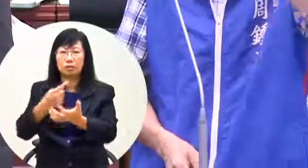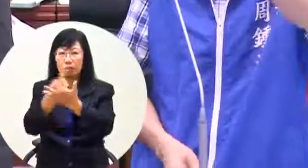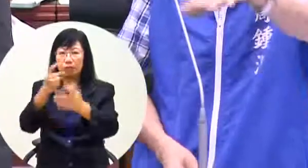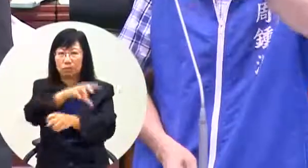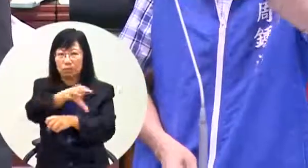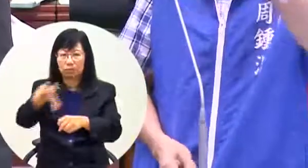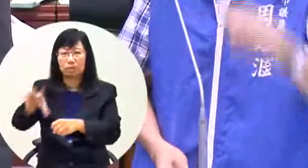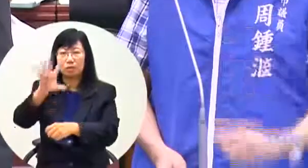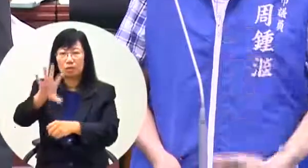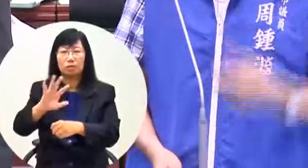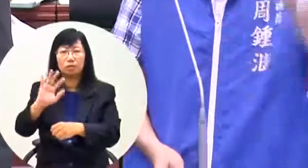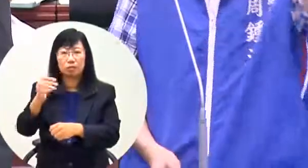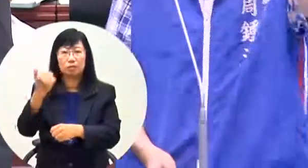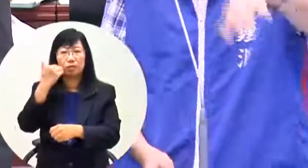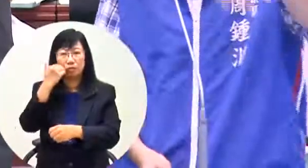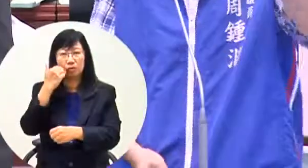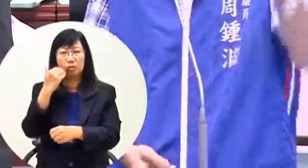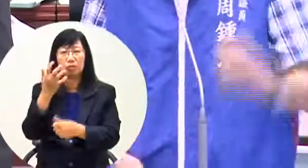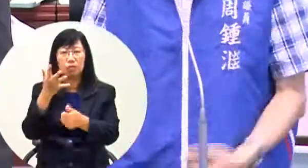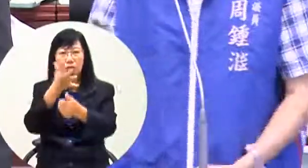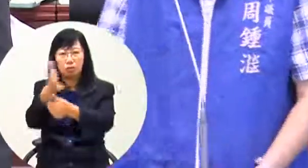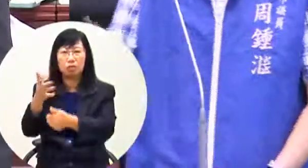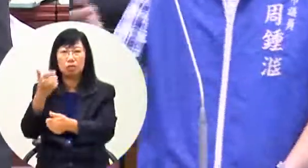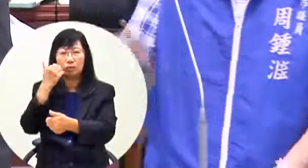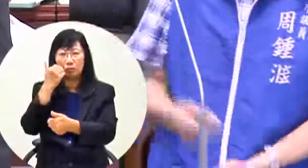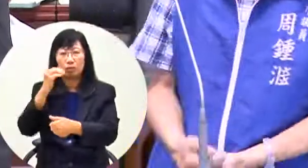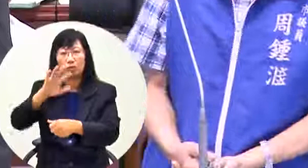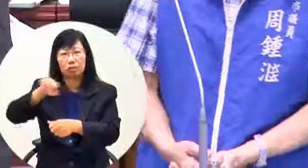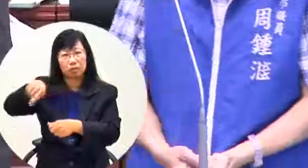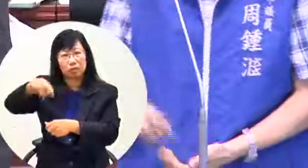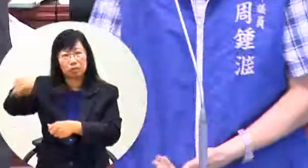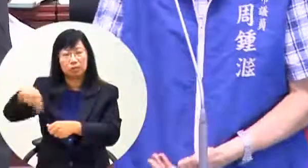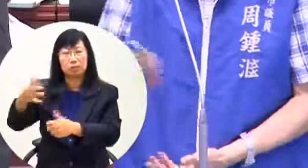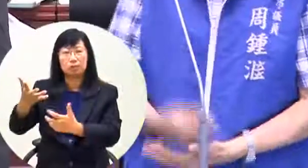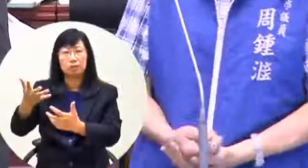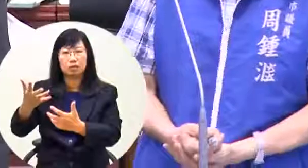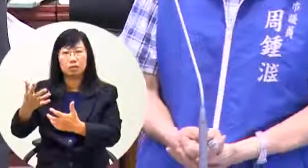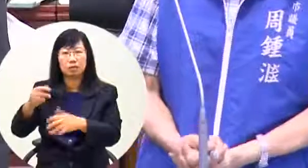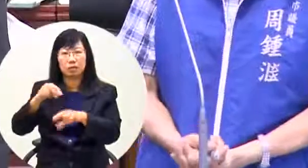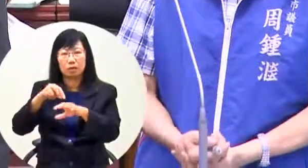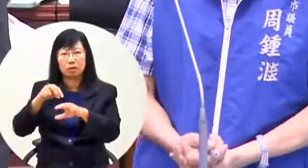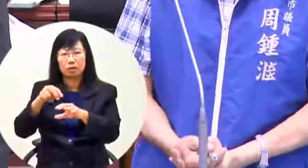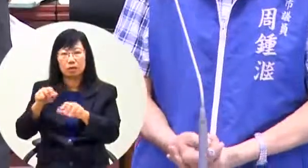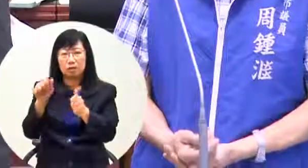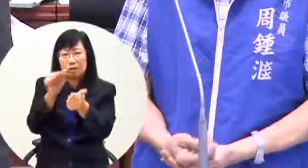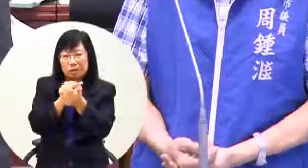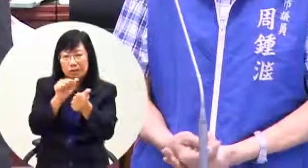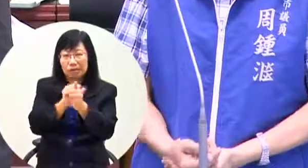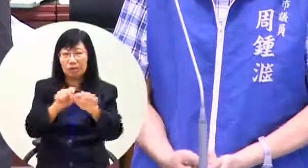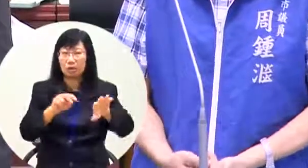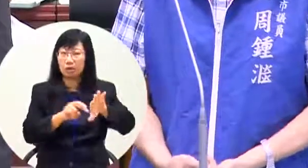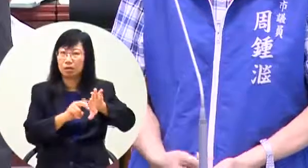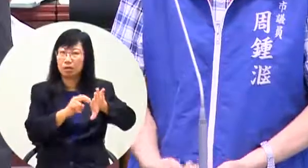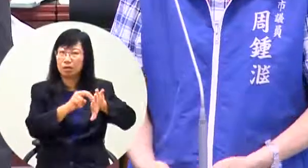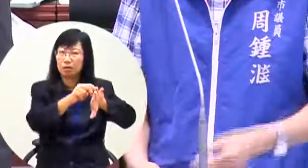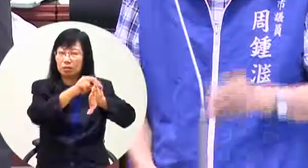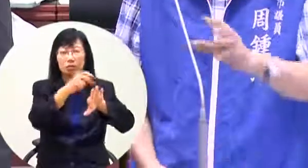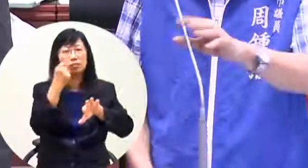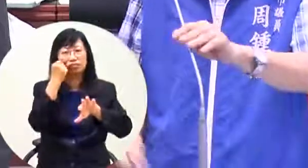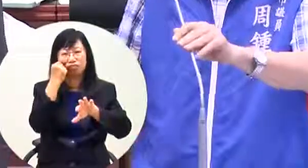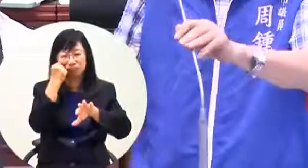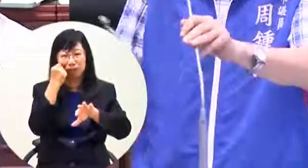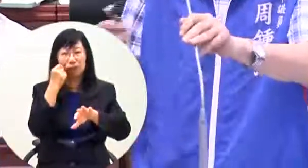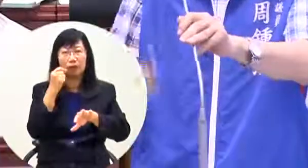便的那一侧应该就是电梯，因为电梯就没有所谓你指的那些空间的限制那么严重